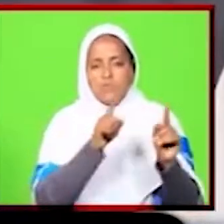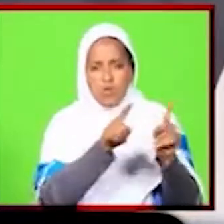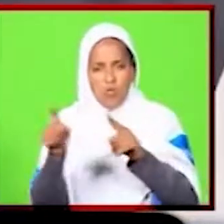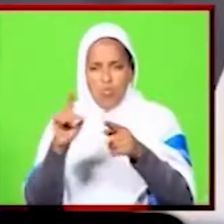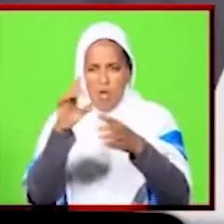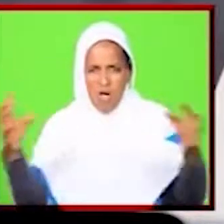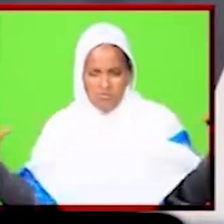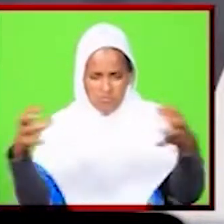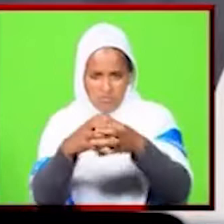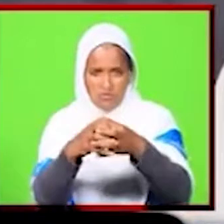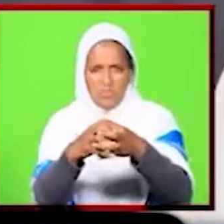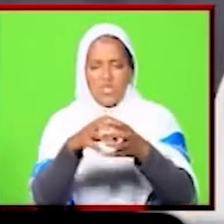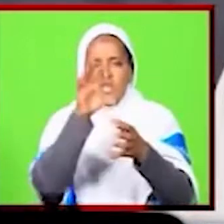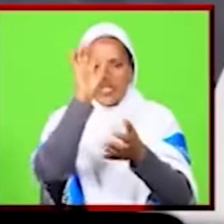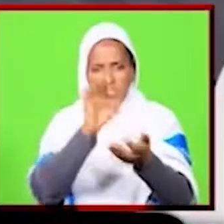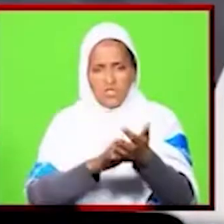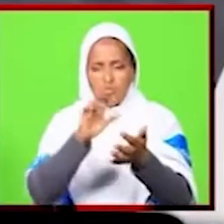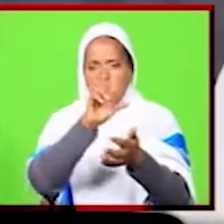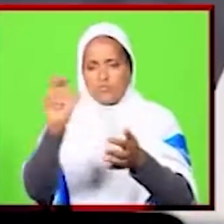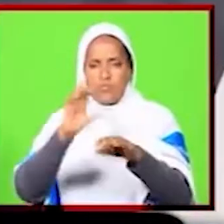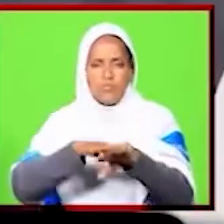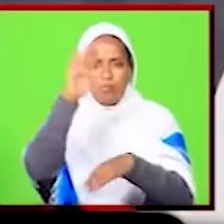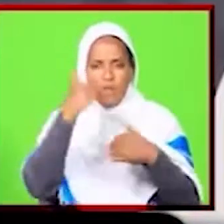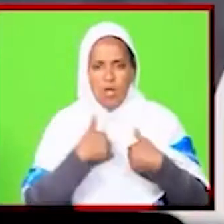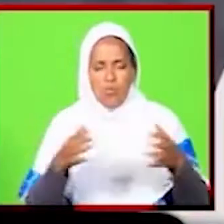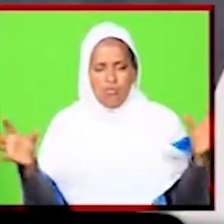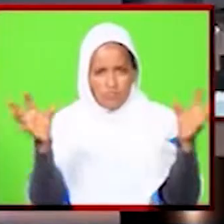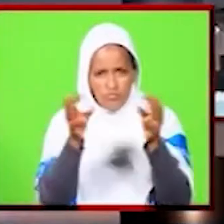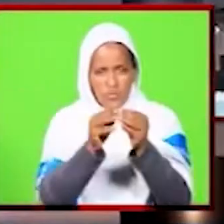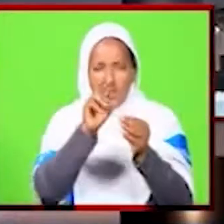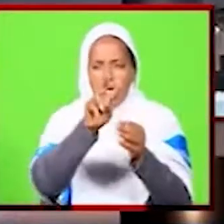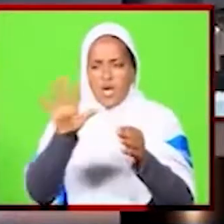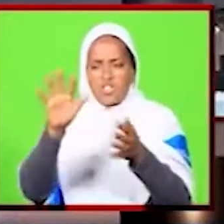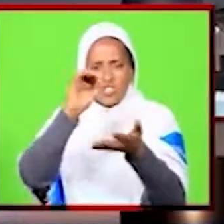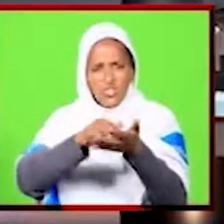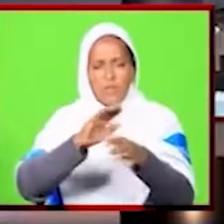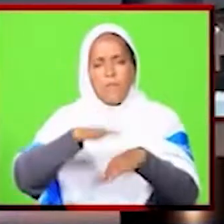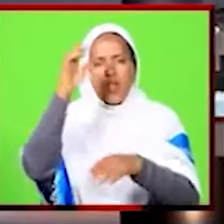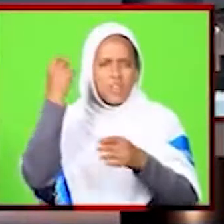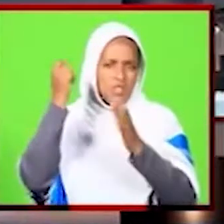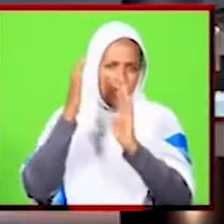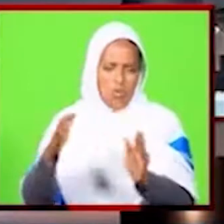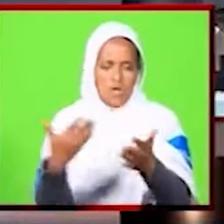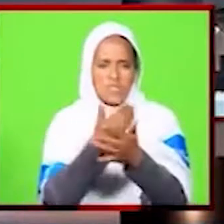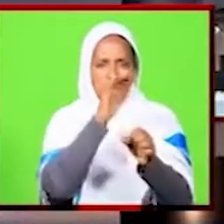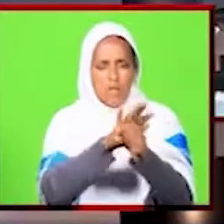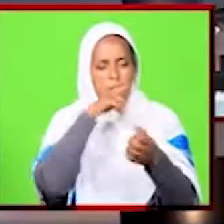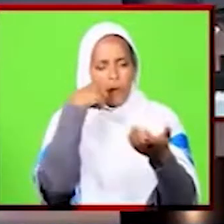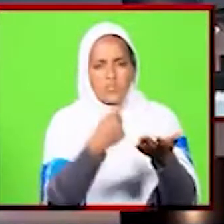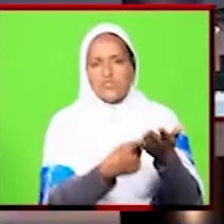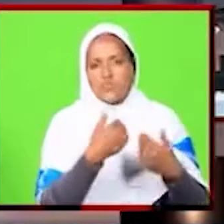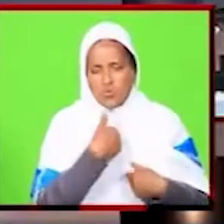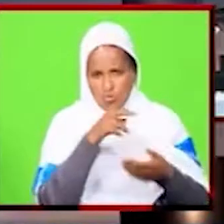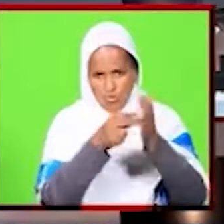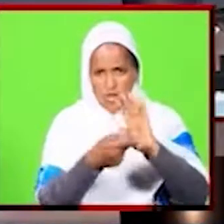ነው ማኑስክሪፕቶችን ደግሞ አንድ ላይ ተጠቃለው ከ9300 በላይ አሉ። በድምሩ ከ24000 በላይ ጥንታውያን የሆኑ የሐዲስ